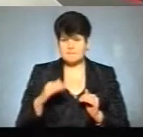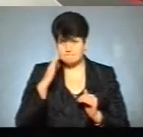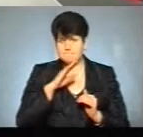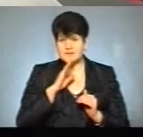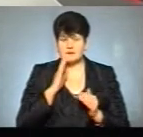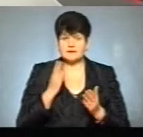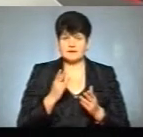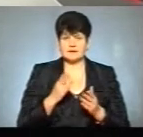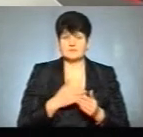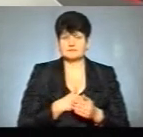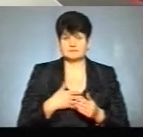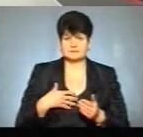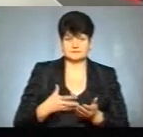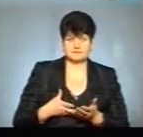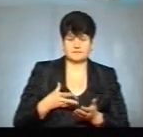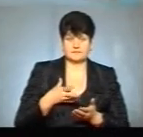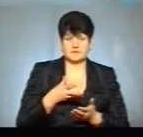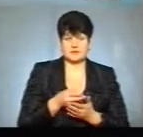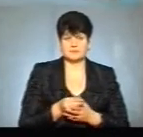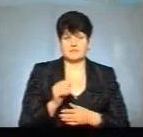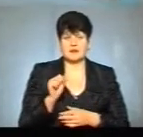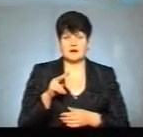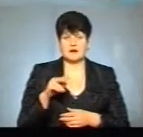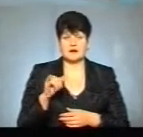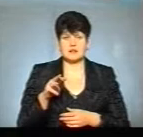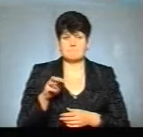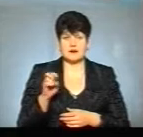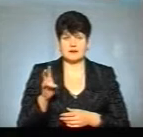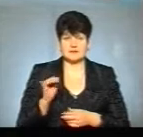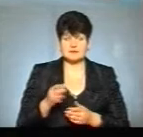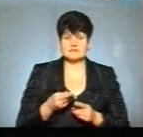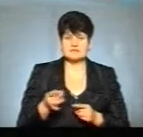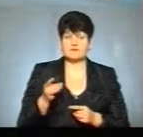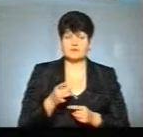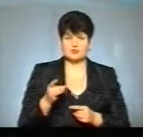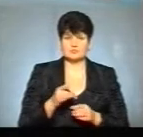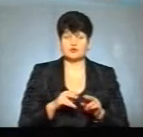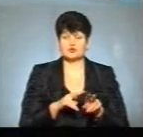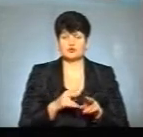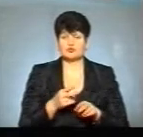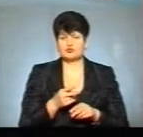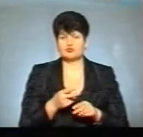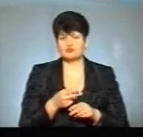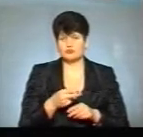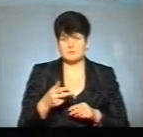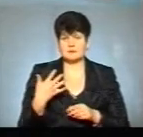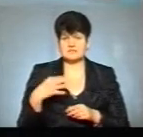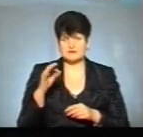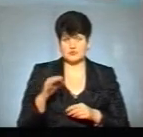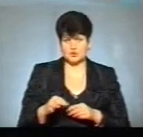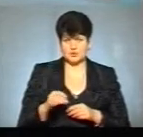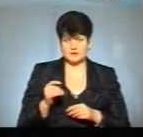яких ухиляються від сплати аліментів. Вона надається у розмірі, що дорівнює різниці 50% прожиткового